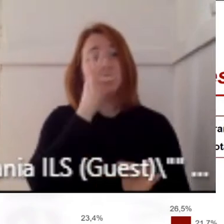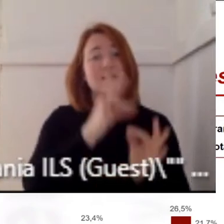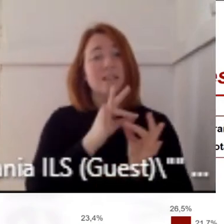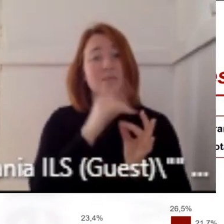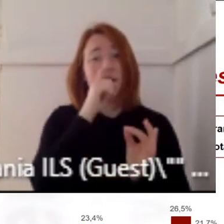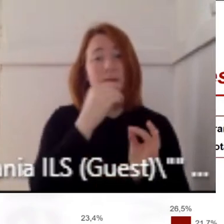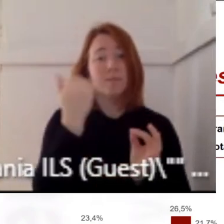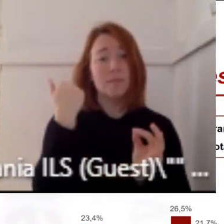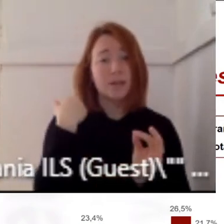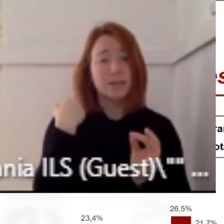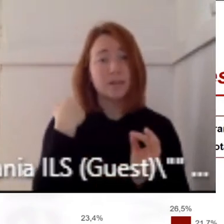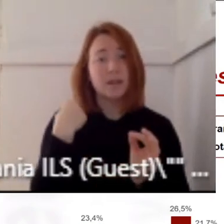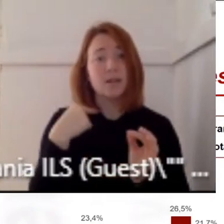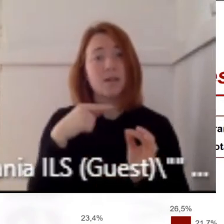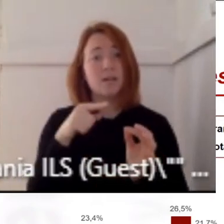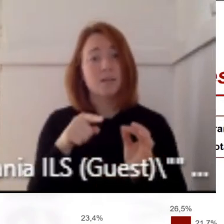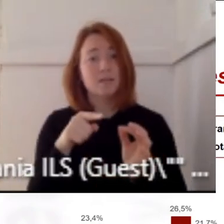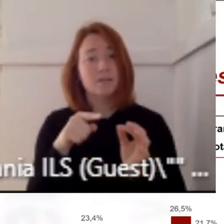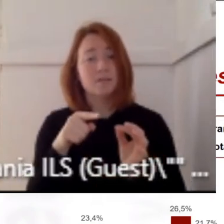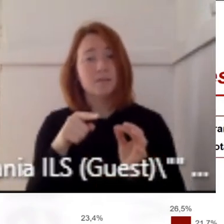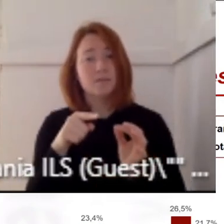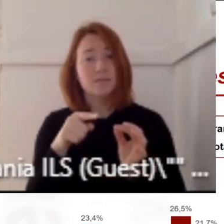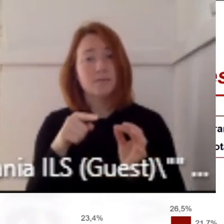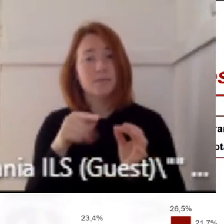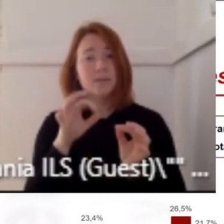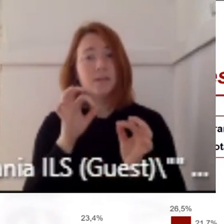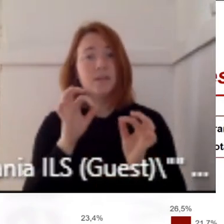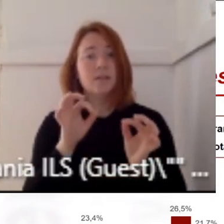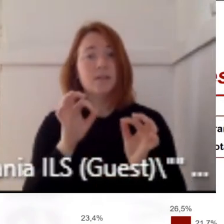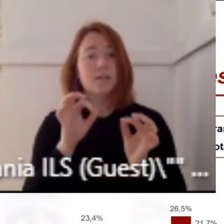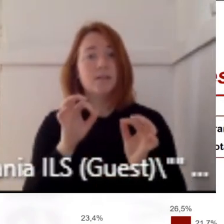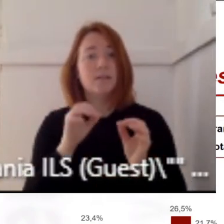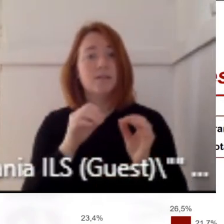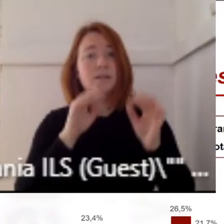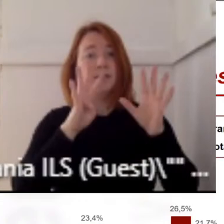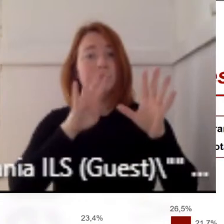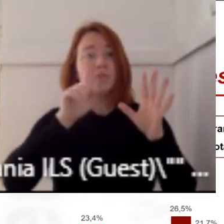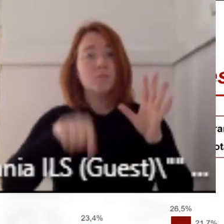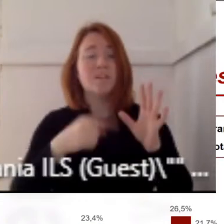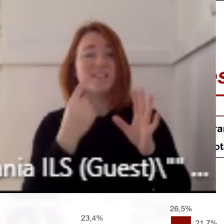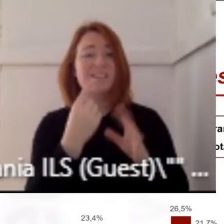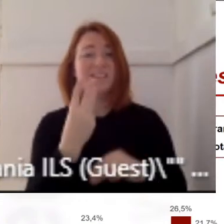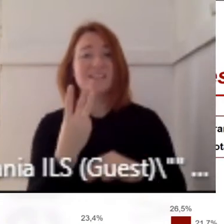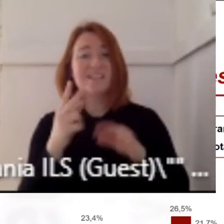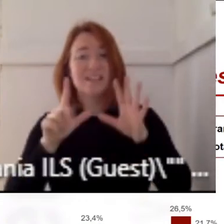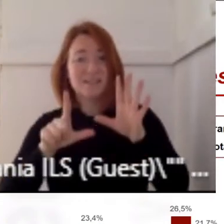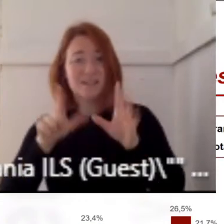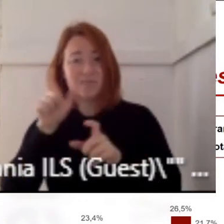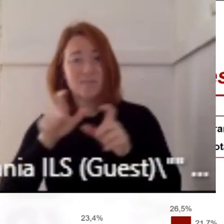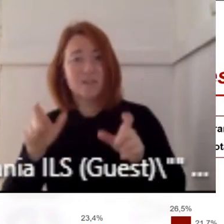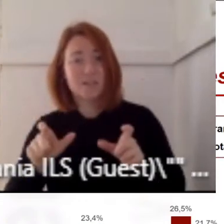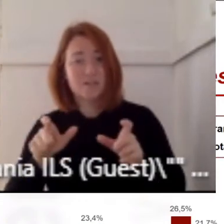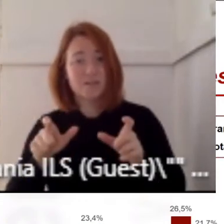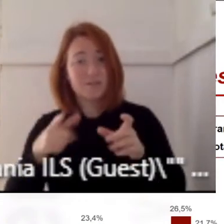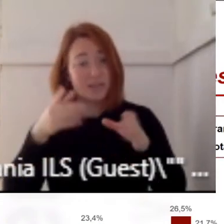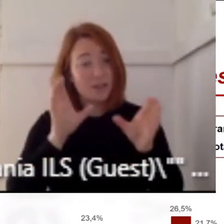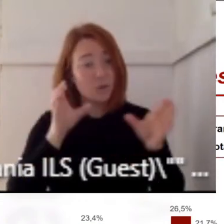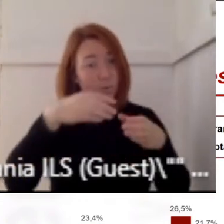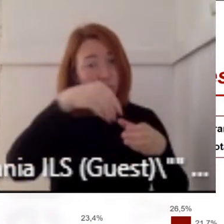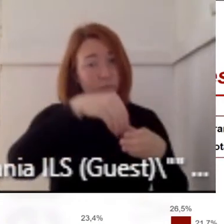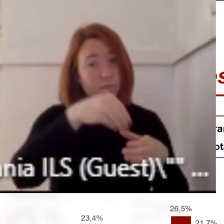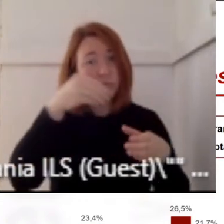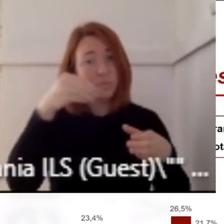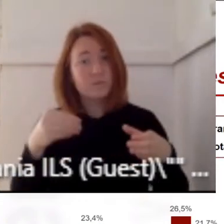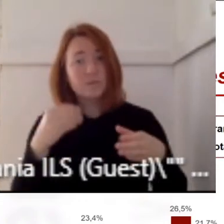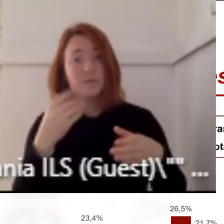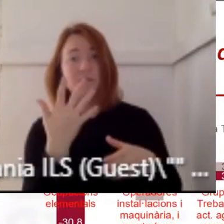que us recordava doncs, aquest tancament de les dades a finals d'any, de 9.137 persones, de les quals el 53% eren